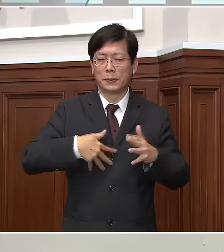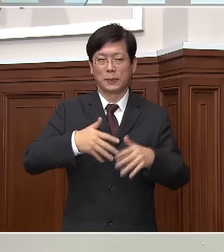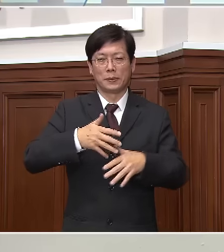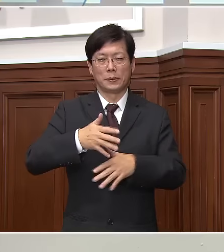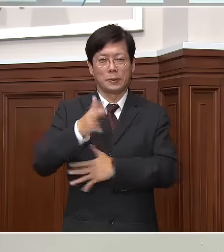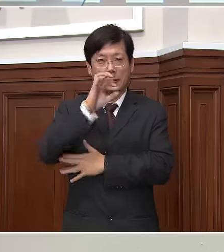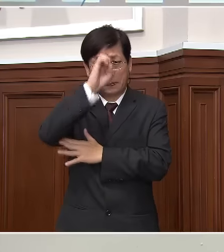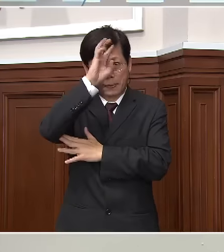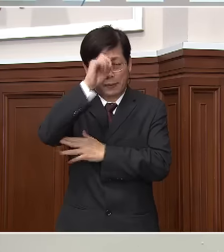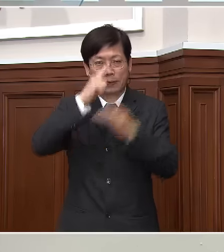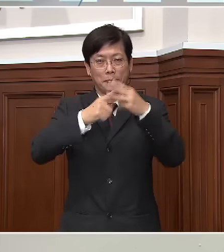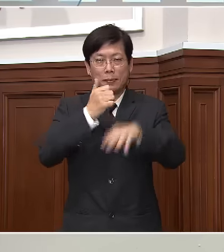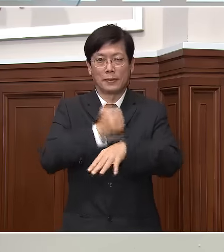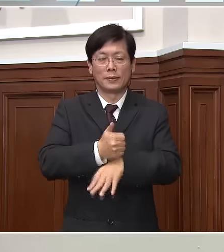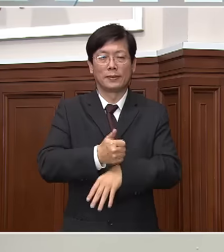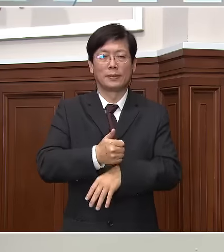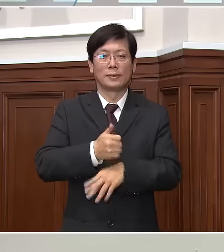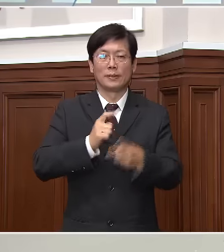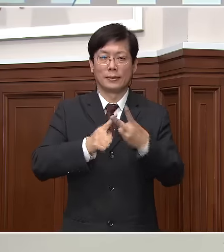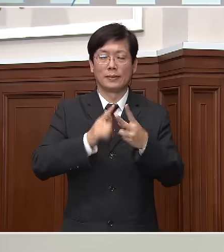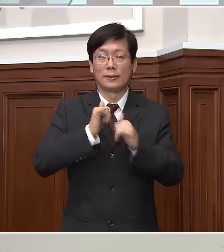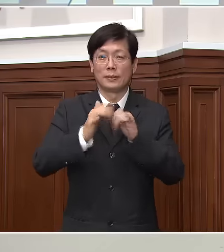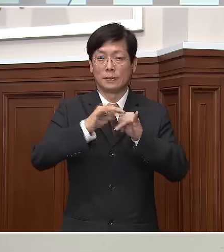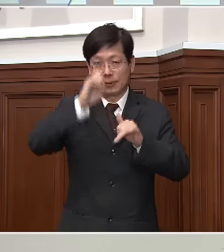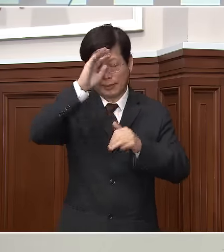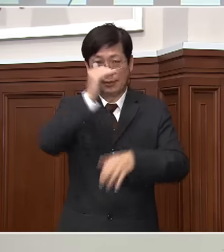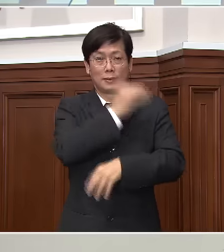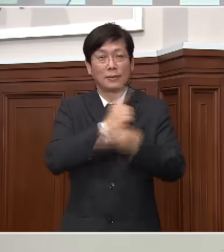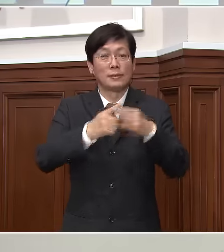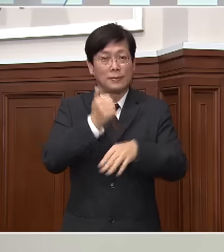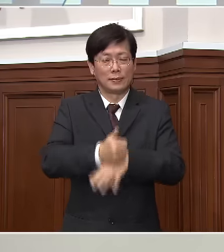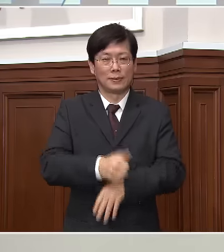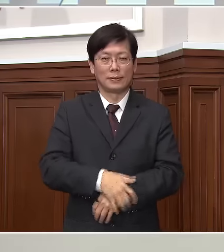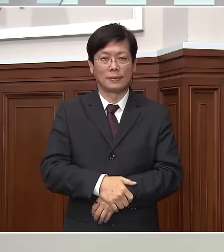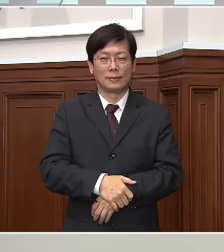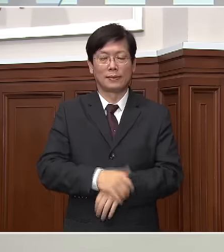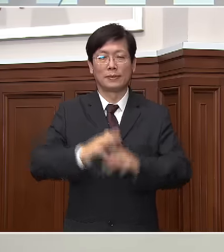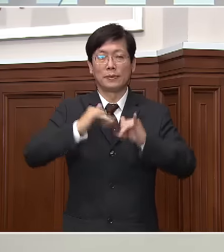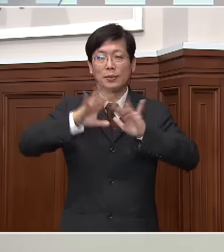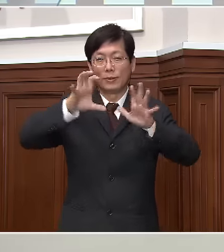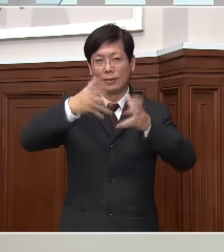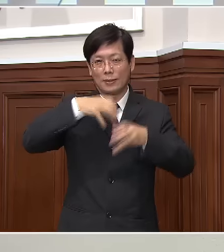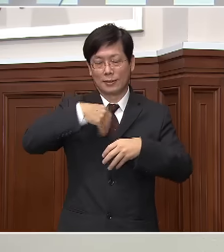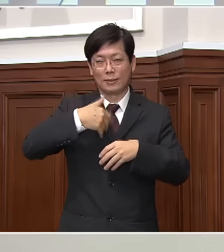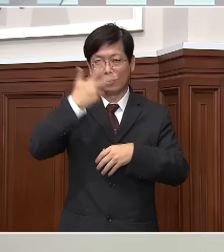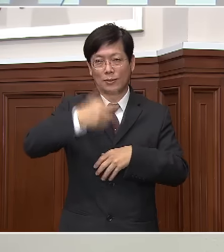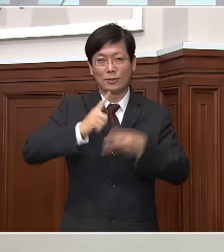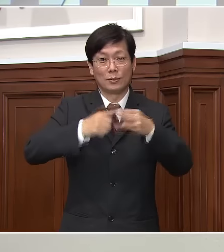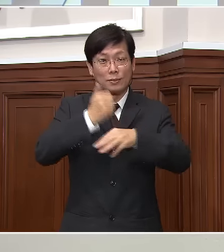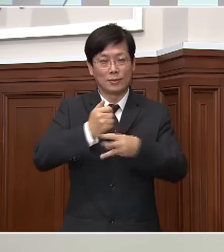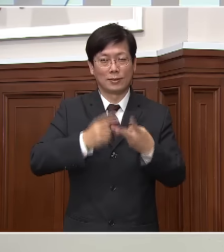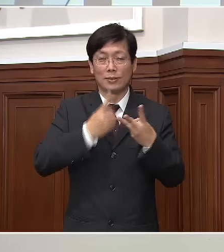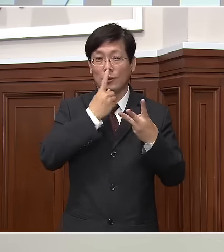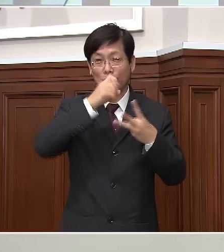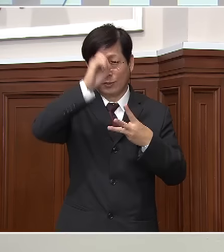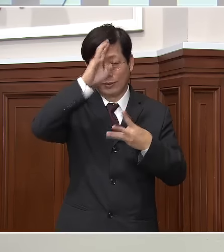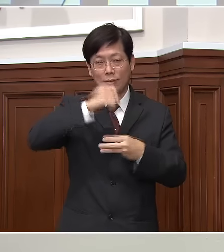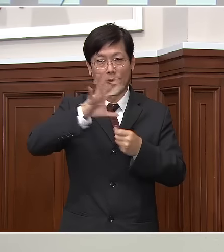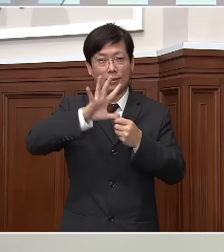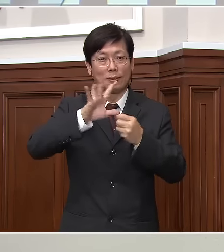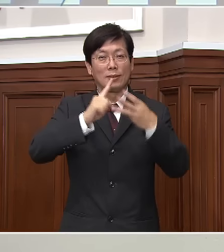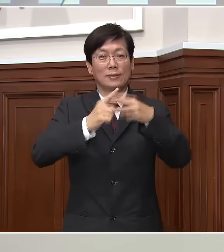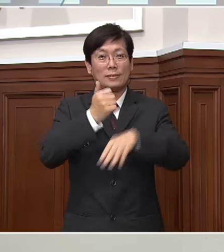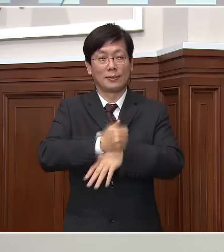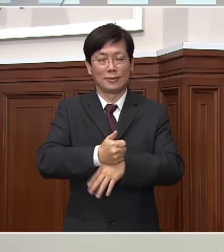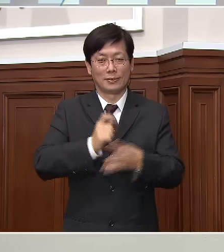的主席，我们社民党的陈主席、民国党的徐主席、立党的梁主